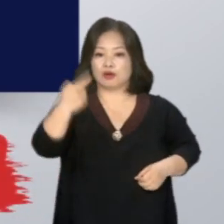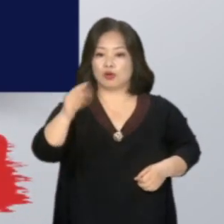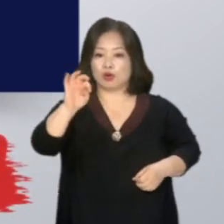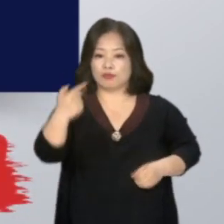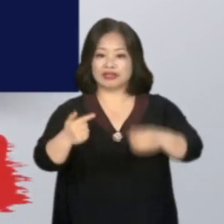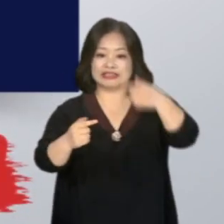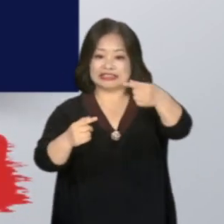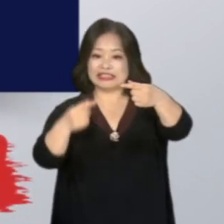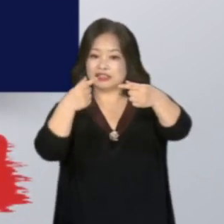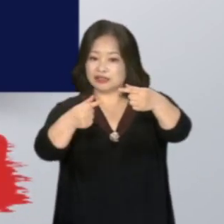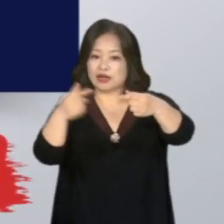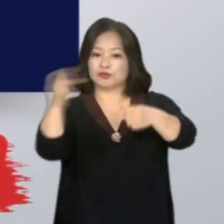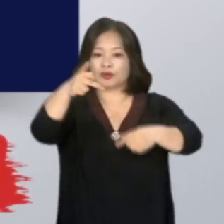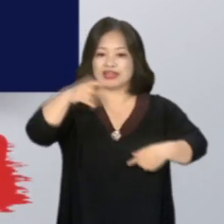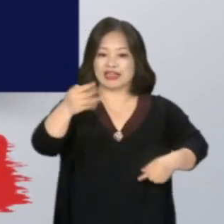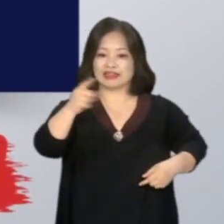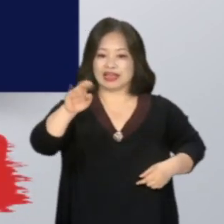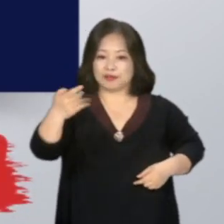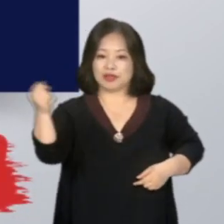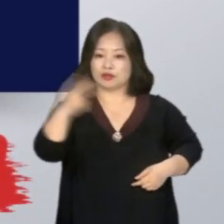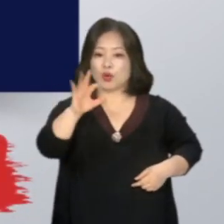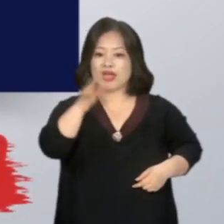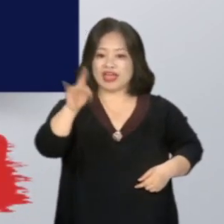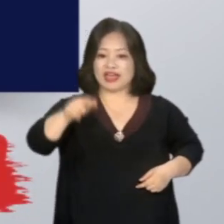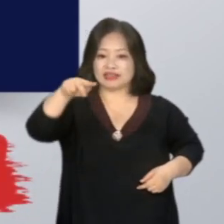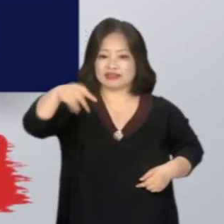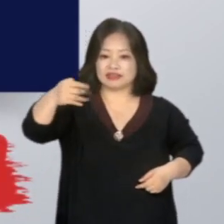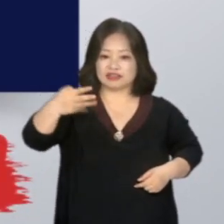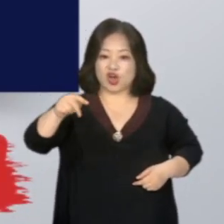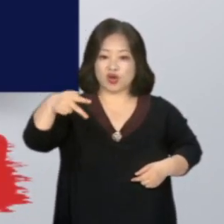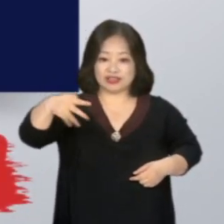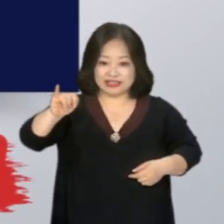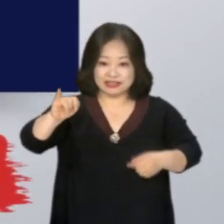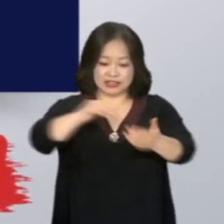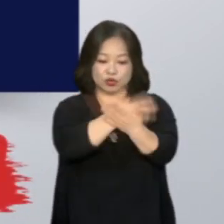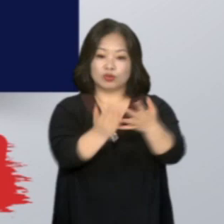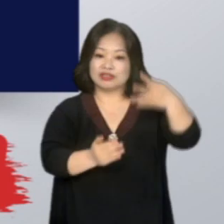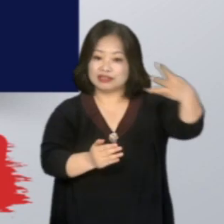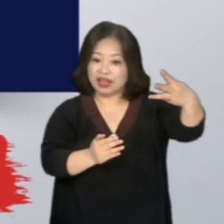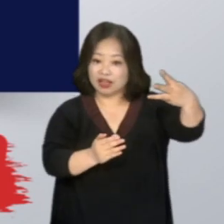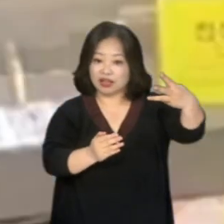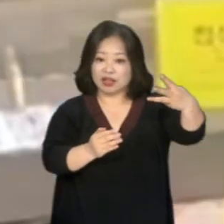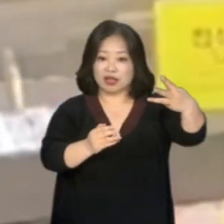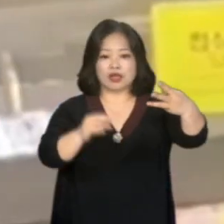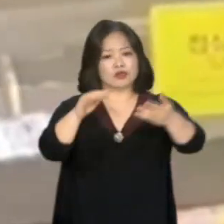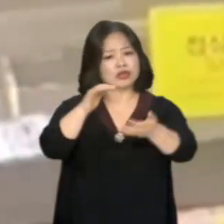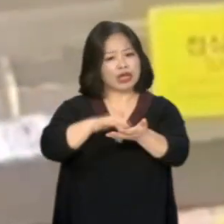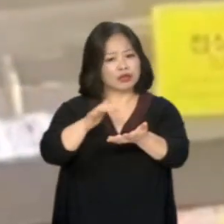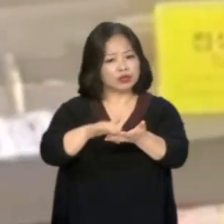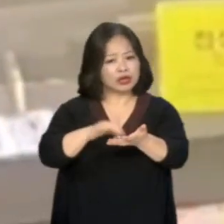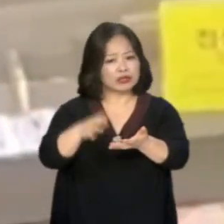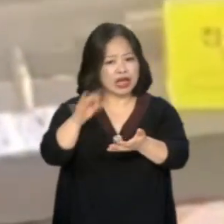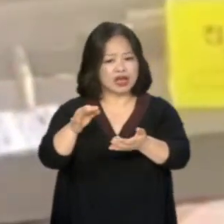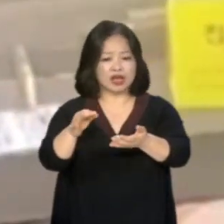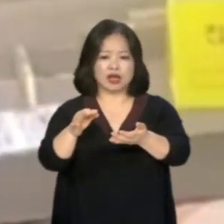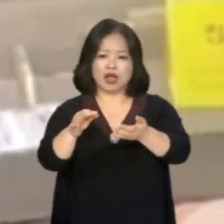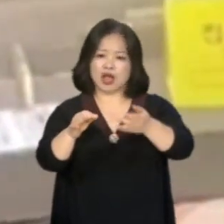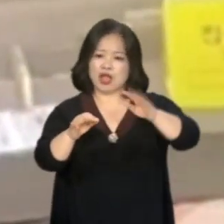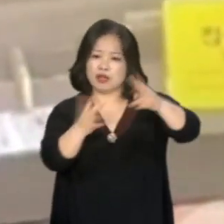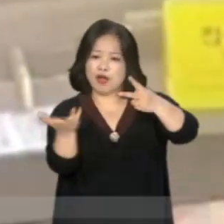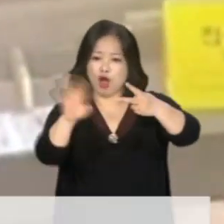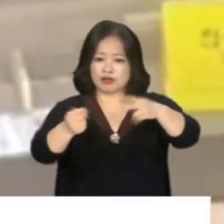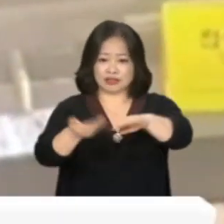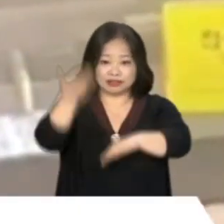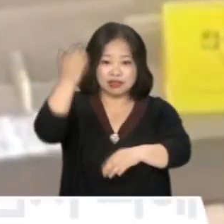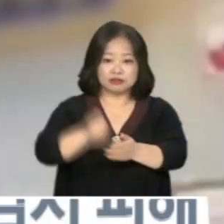7kg과 케타민 엑스터시 등 세종으로 시가로는 250억원이 넘습니다 일당은 단속을 피하기